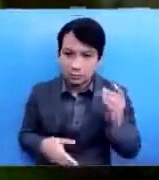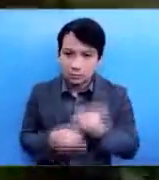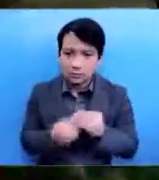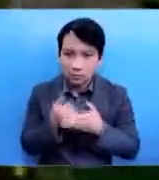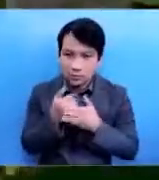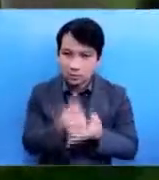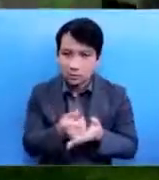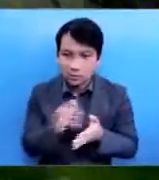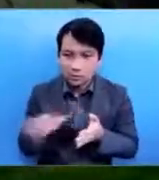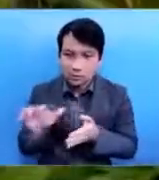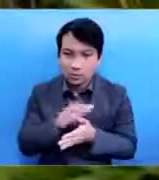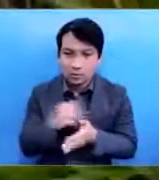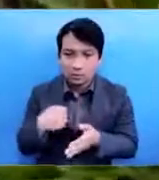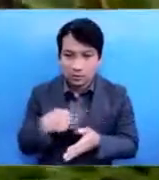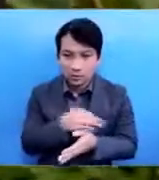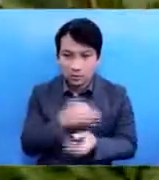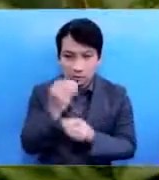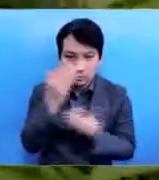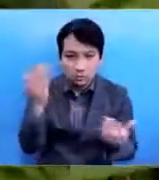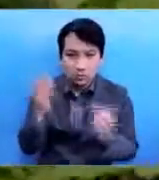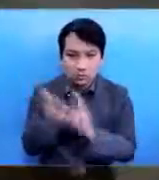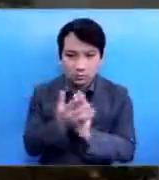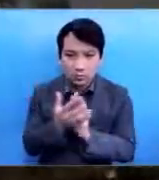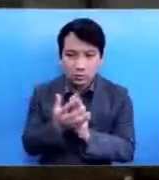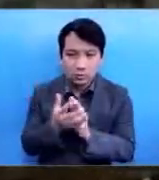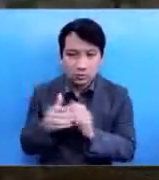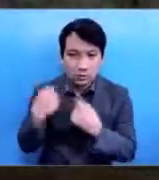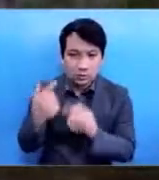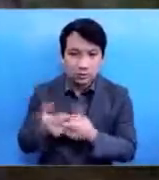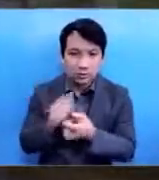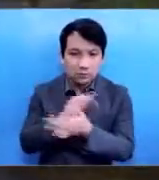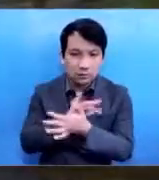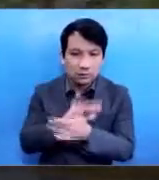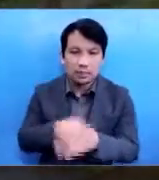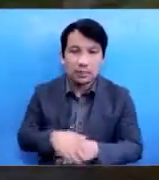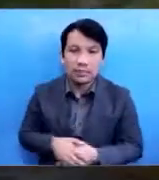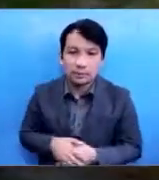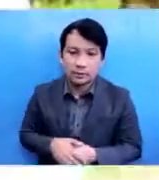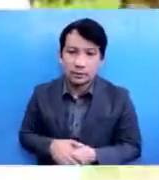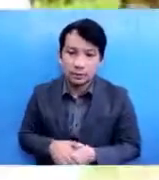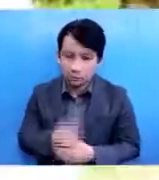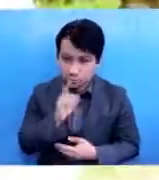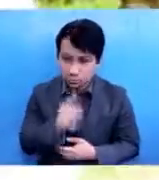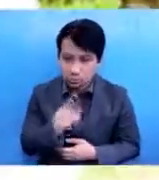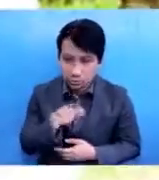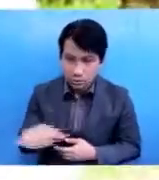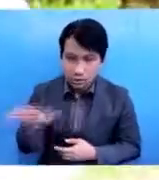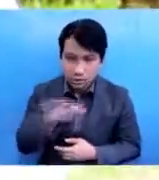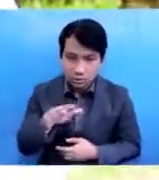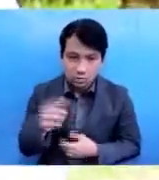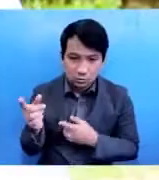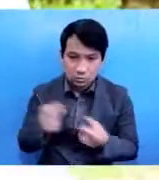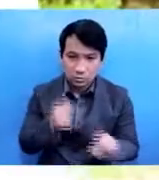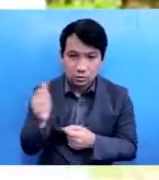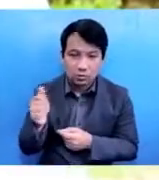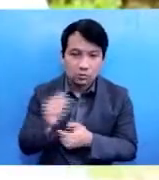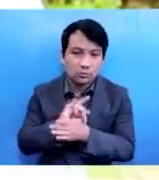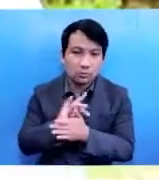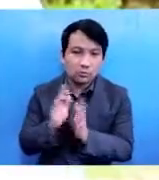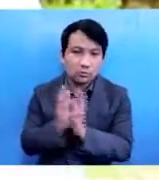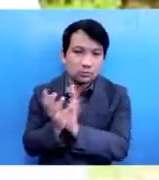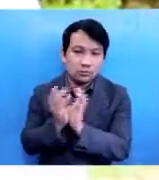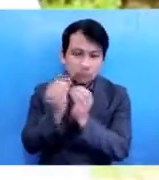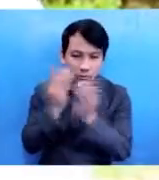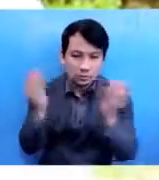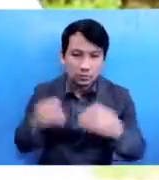niya sa mga empleyado niya at sa komunidad sa kasagsagan ng pandemya. We are able to give good food to the community.